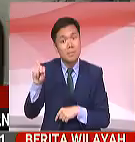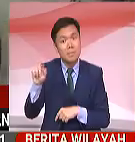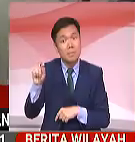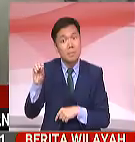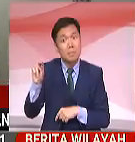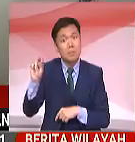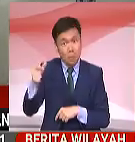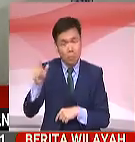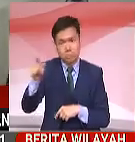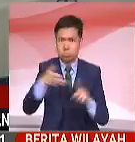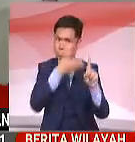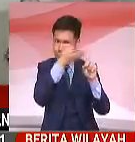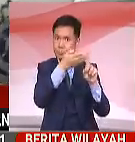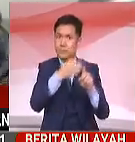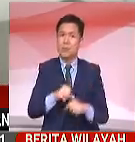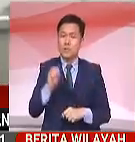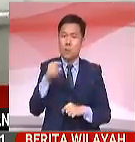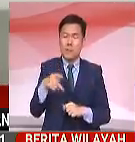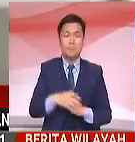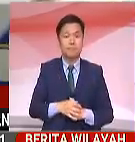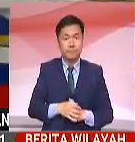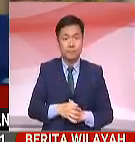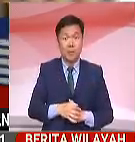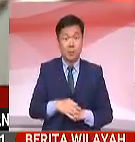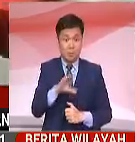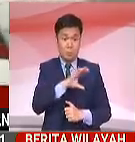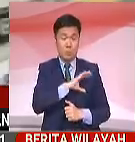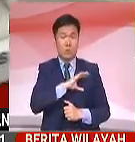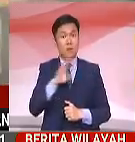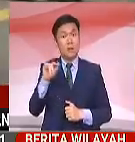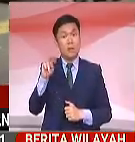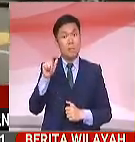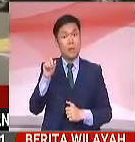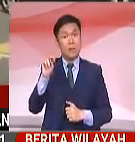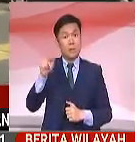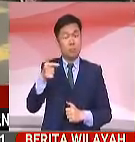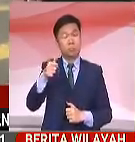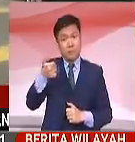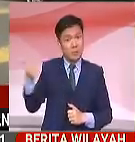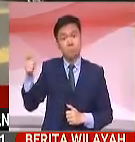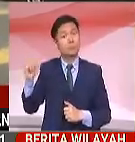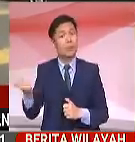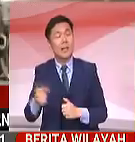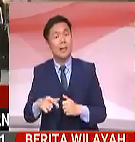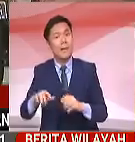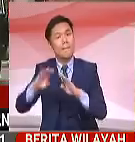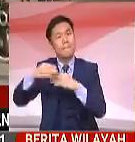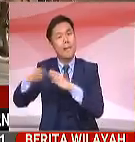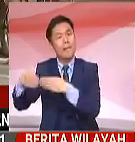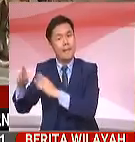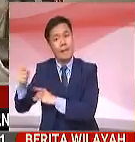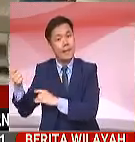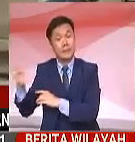ditetapkan. Selain itu, Polis Bentong juga menggerakkan anggota daripada bahagian pencegahan jenayah dan